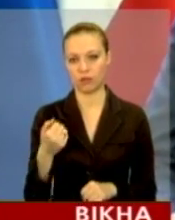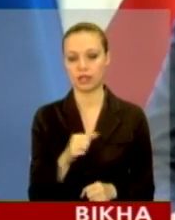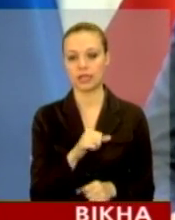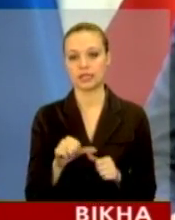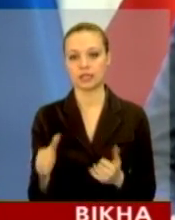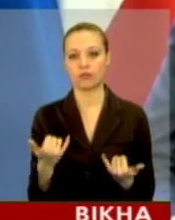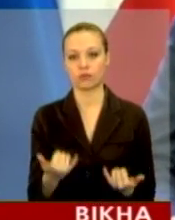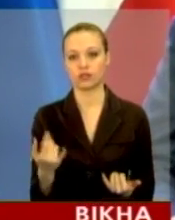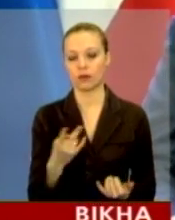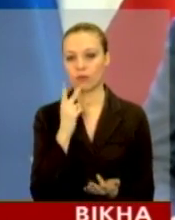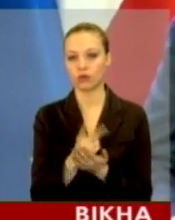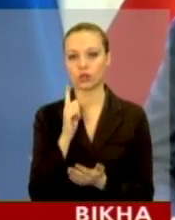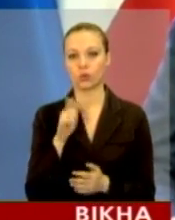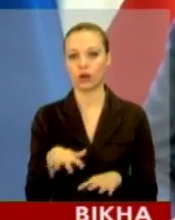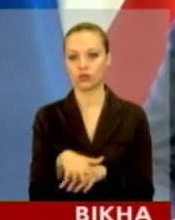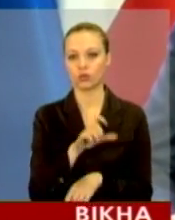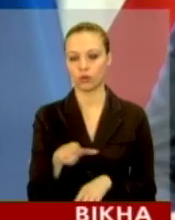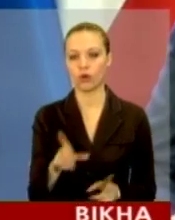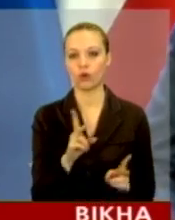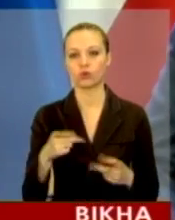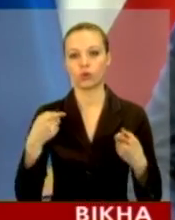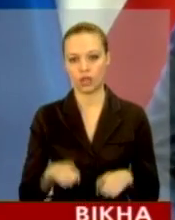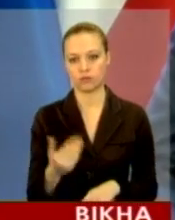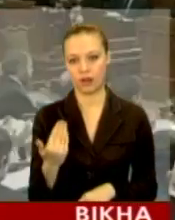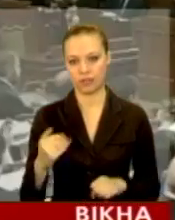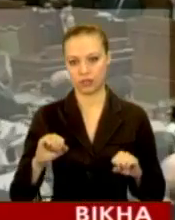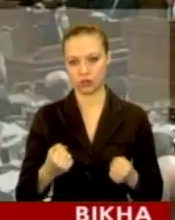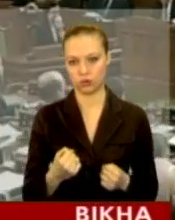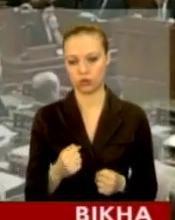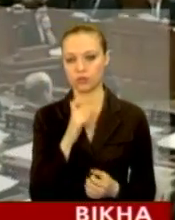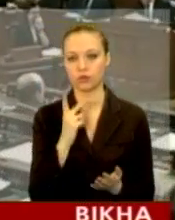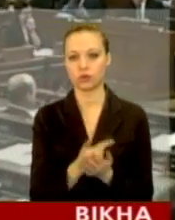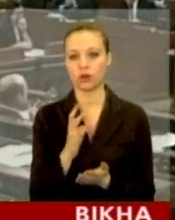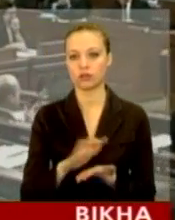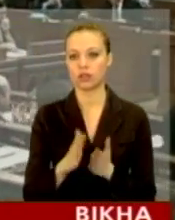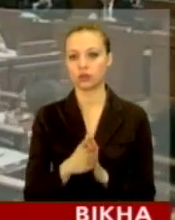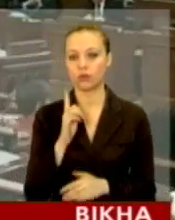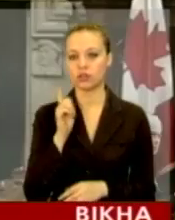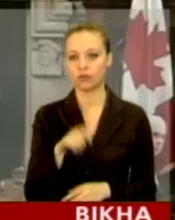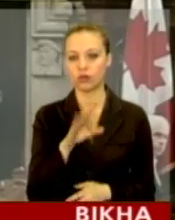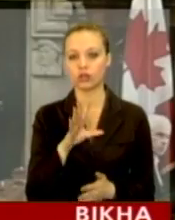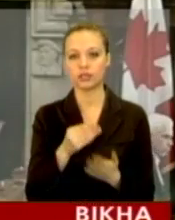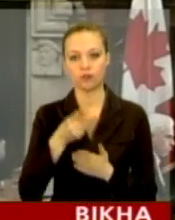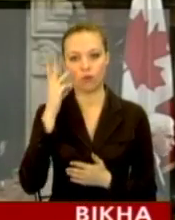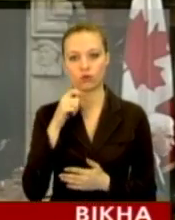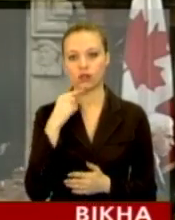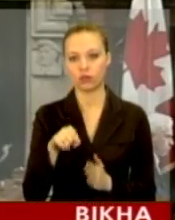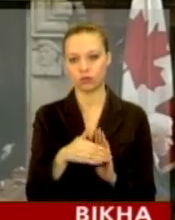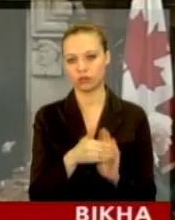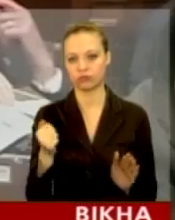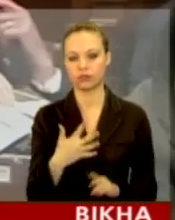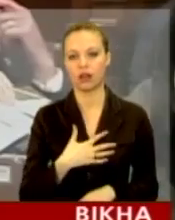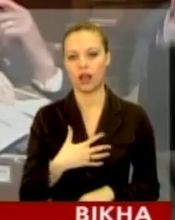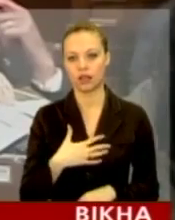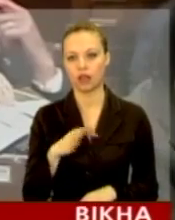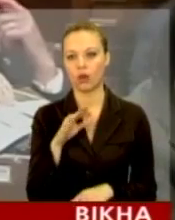Саме час показати українському народові, хто насправді їхні друзі. З огляду на становище в Україні свого посла з Росії відкликала